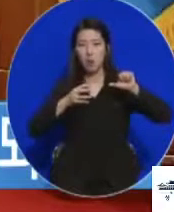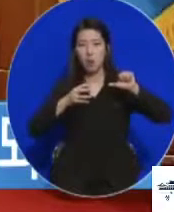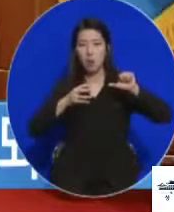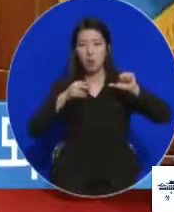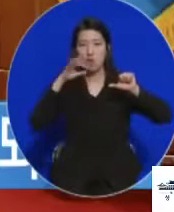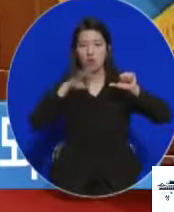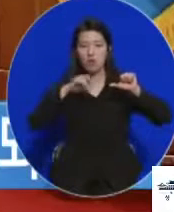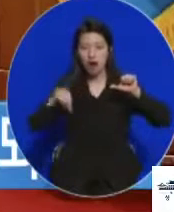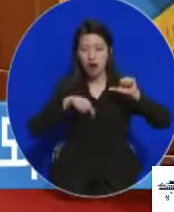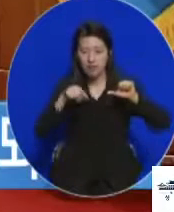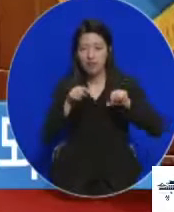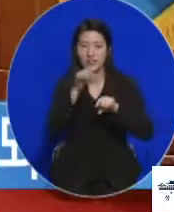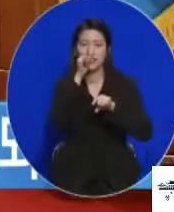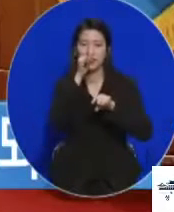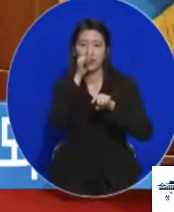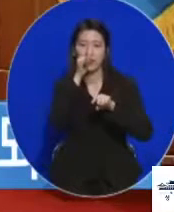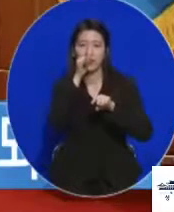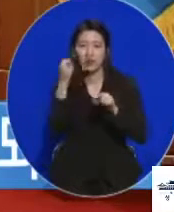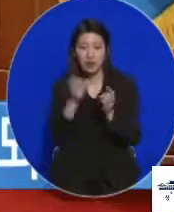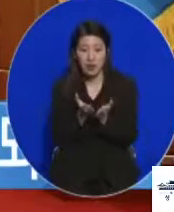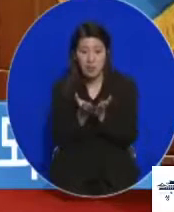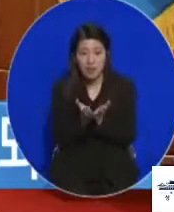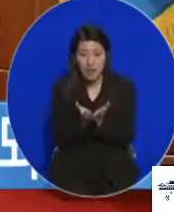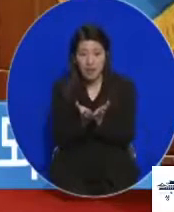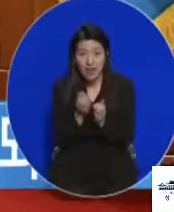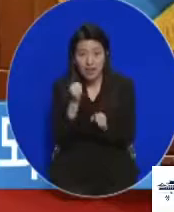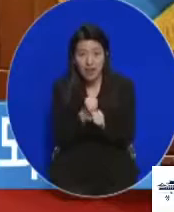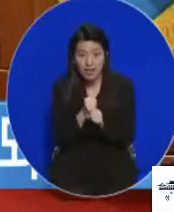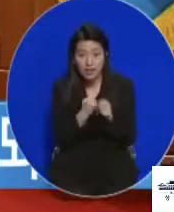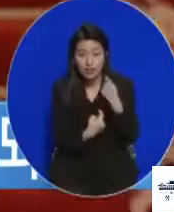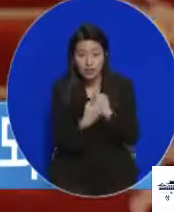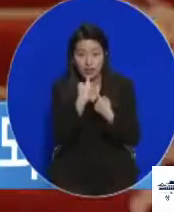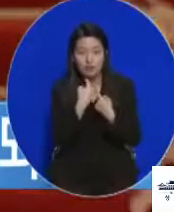조선 수주량 은 세계 1위 자리를 되찾았습니다